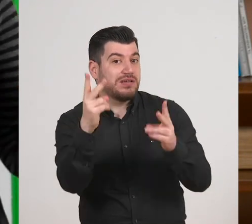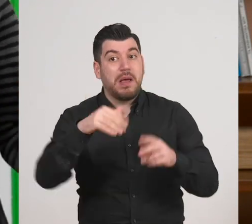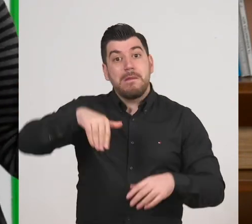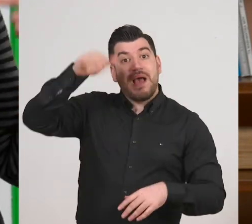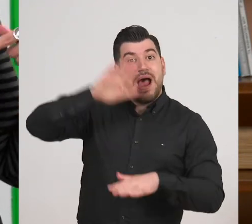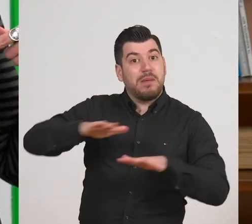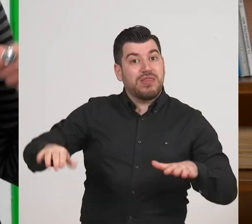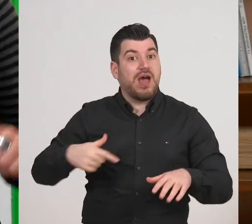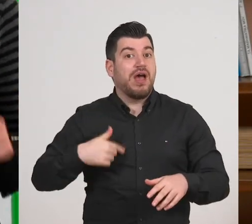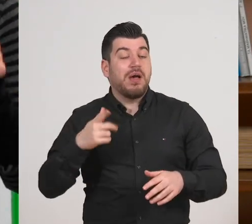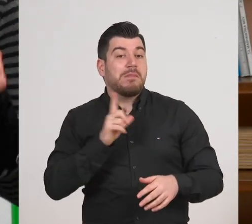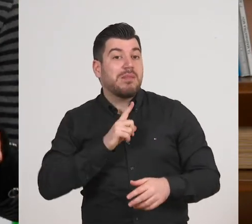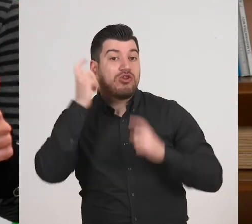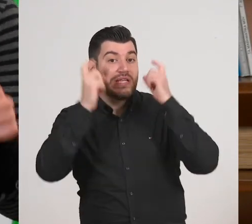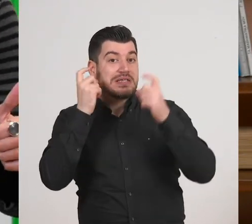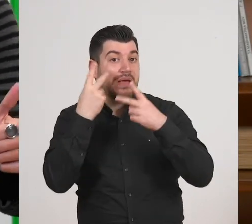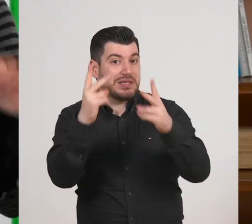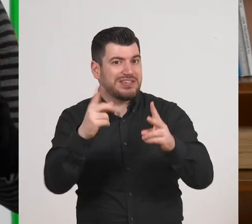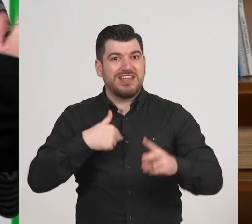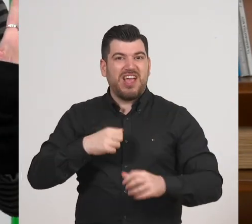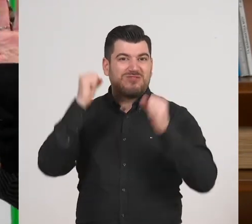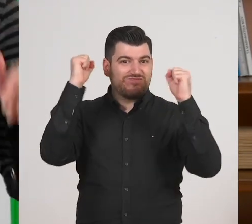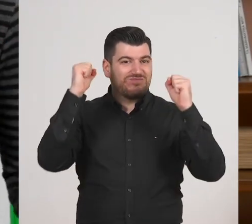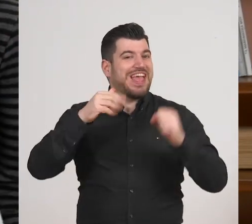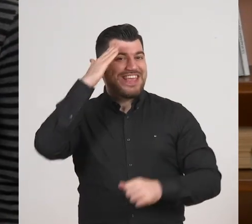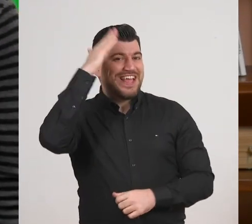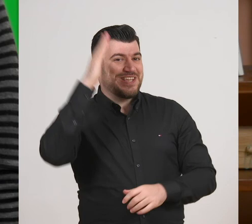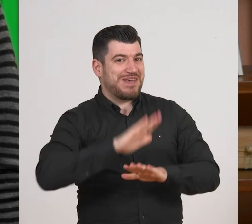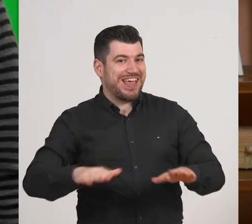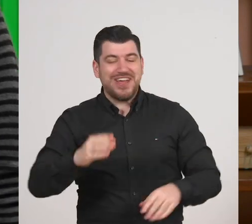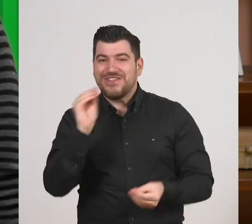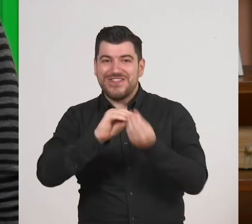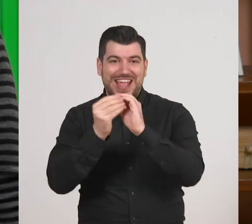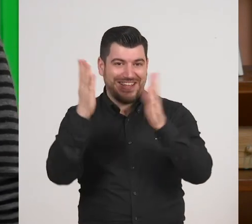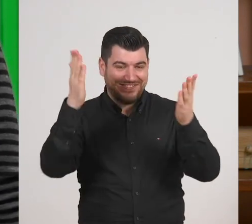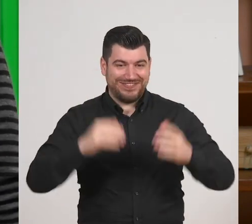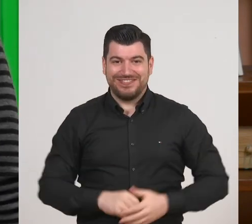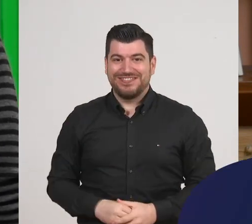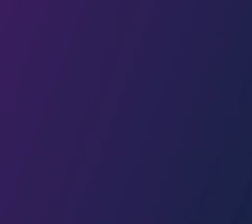μεγάλους περιμένω τις σκέψεις τους και είμαστε power. Γεια σας παιδιά, φιλάκια!